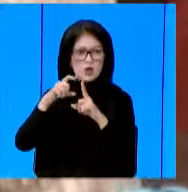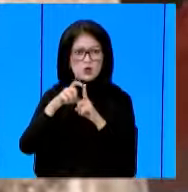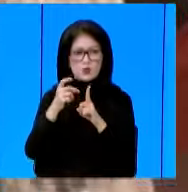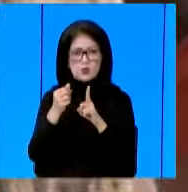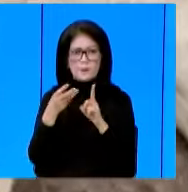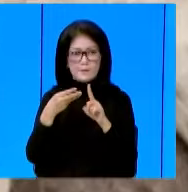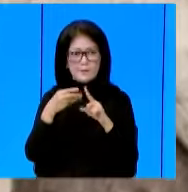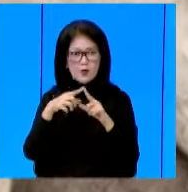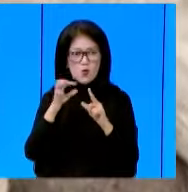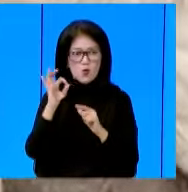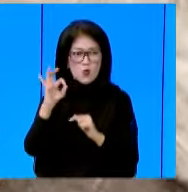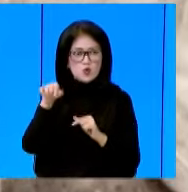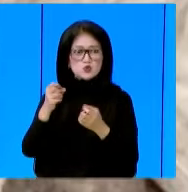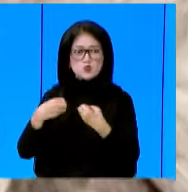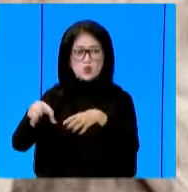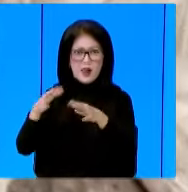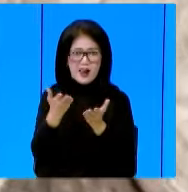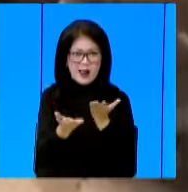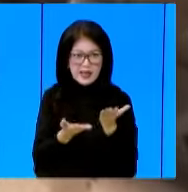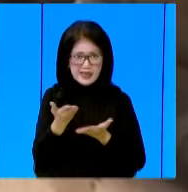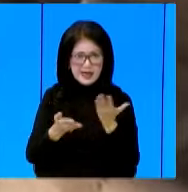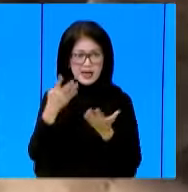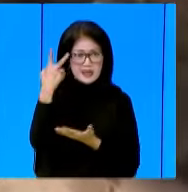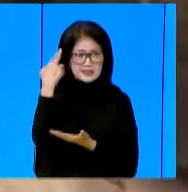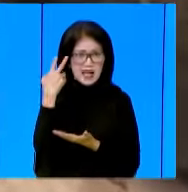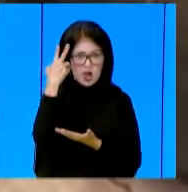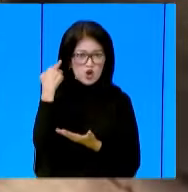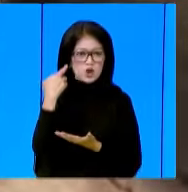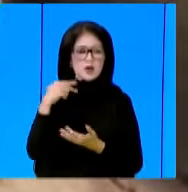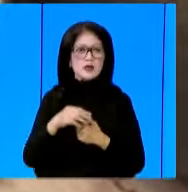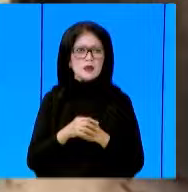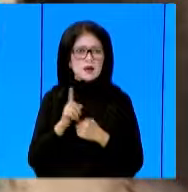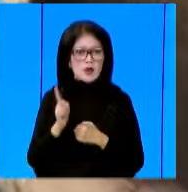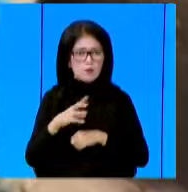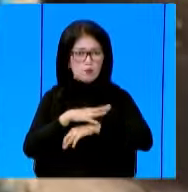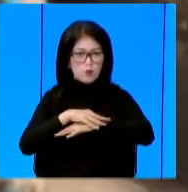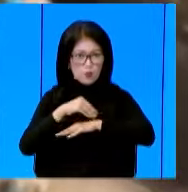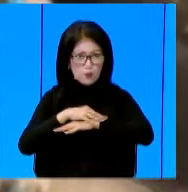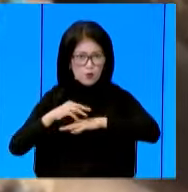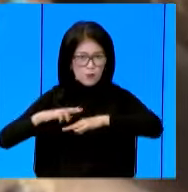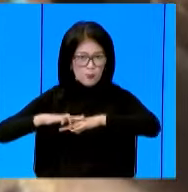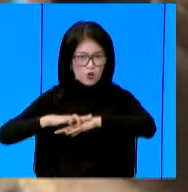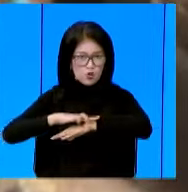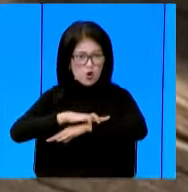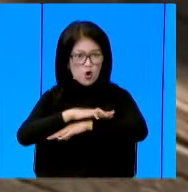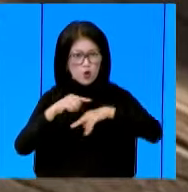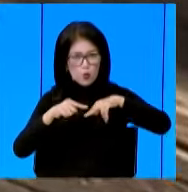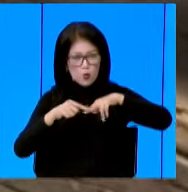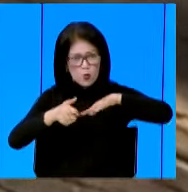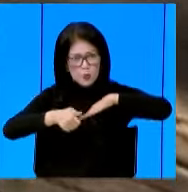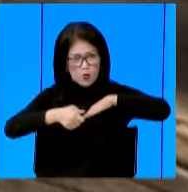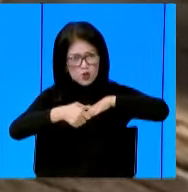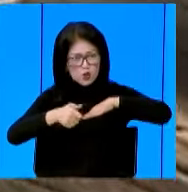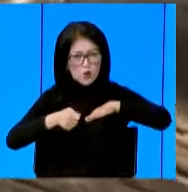jasa perawatan hewan kurban. Mulai dari potong bulu hingga potong kuku domba dan kambing. Modalnya pun sederhana,